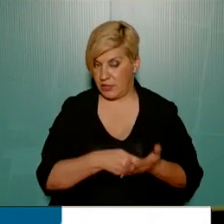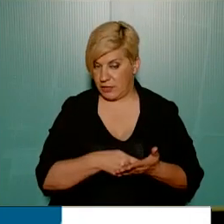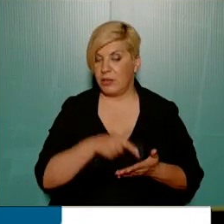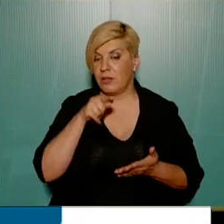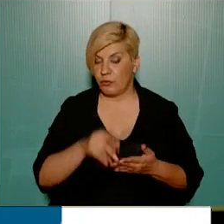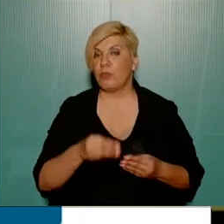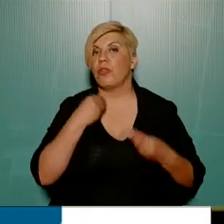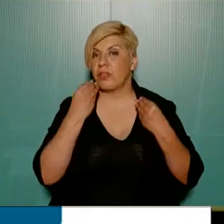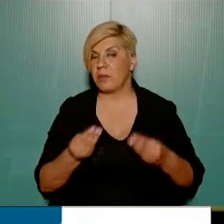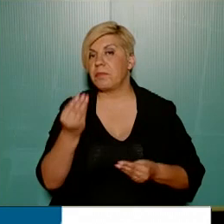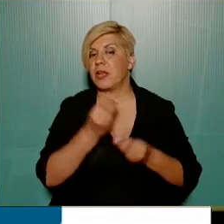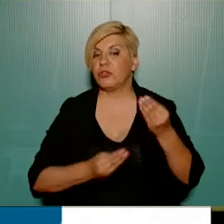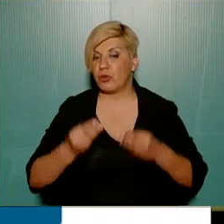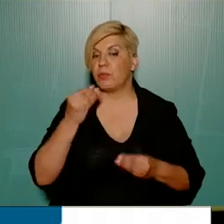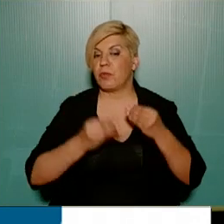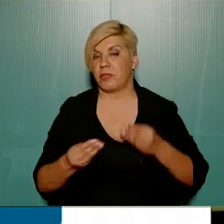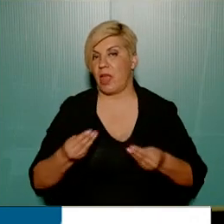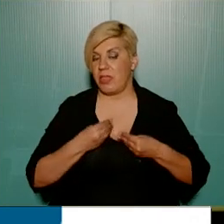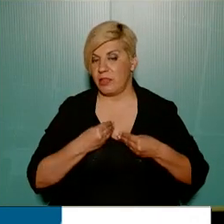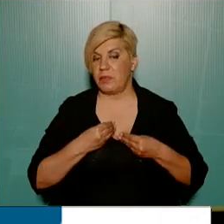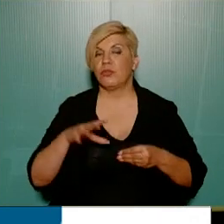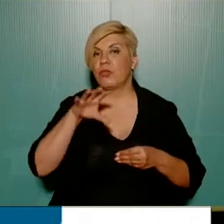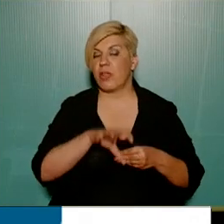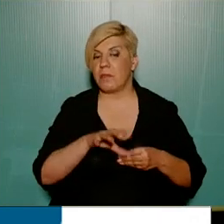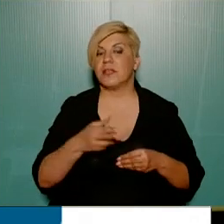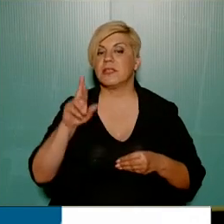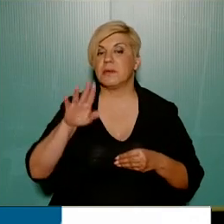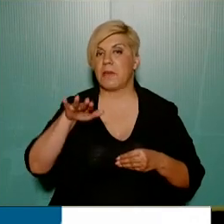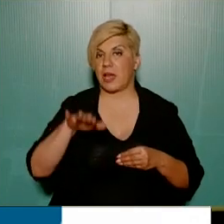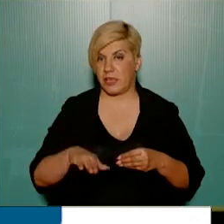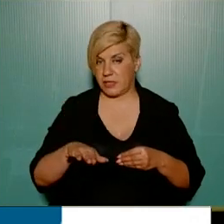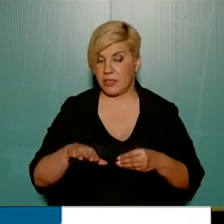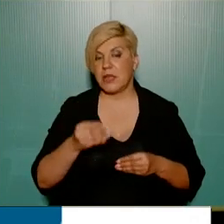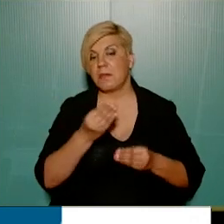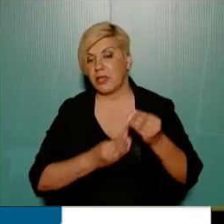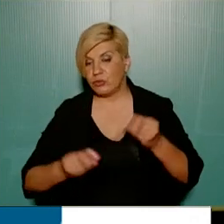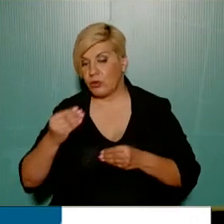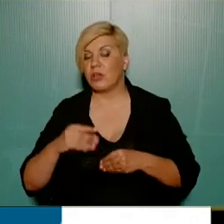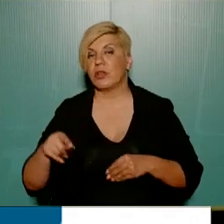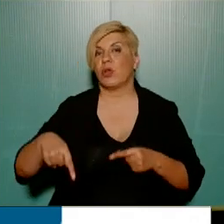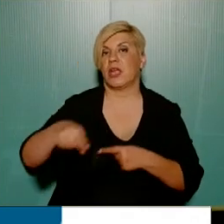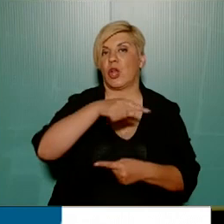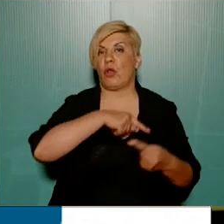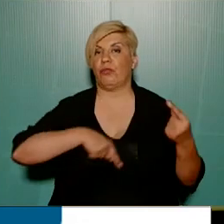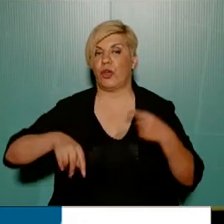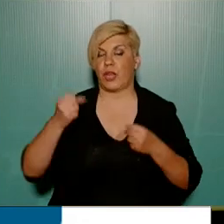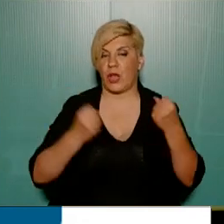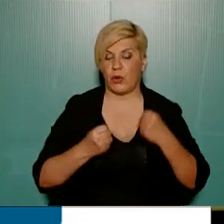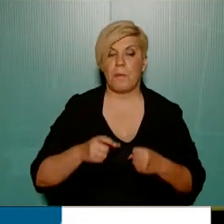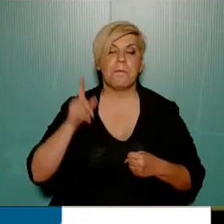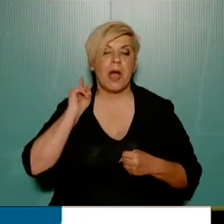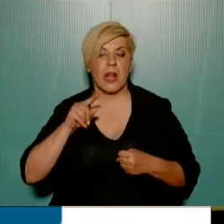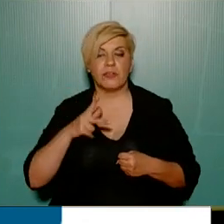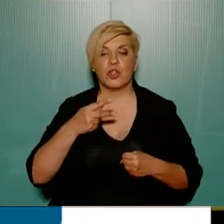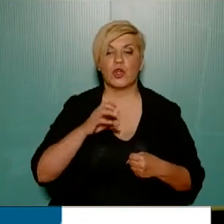θα δημιουργούσε ακόμα μεγαλύτερο πρόβλημα στο ζήτημα της στάθμευσης και περαιτέρω στο κυκλοφοριακό. Παραβάσεις